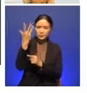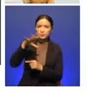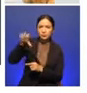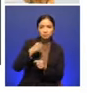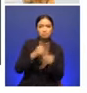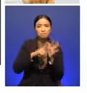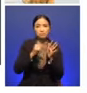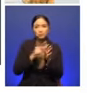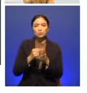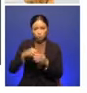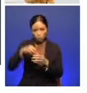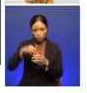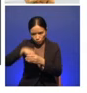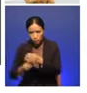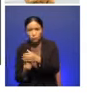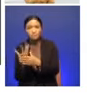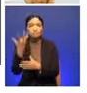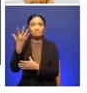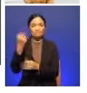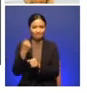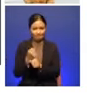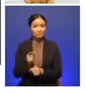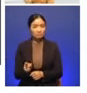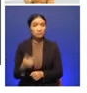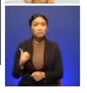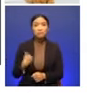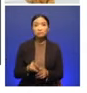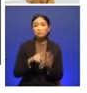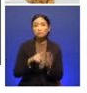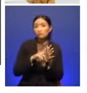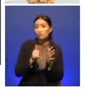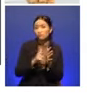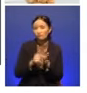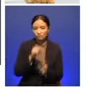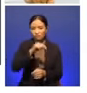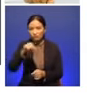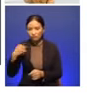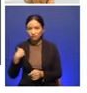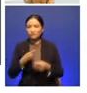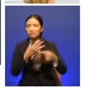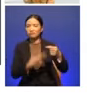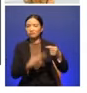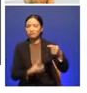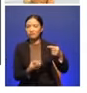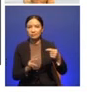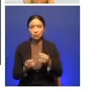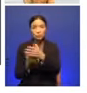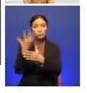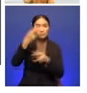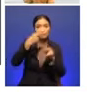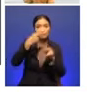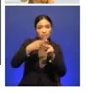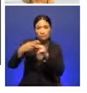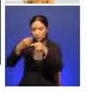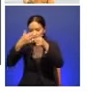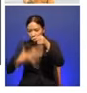นเนี่ยเราต้องปลูกไว้ที่เราไปรื้อฟื้นนะครับเราพบ17ตำรับในหมู่บ้านแห่งนี้แล้วมีต้นไม้57ชนิดเราสามาร